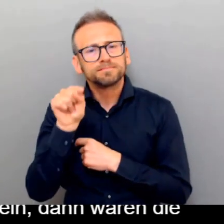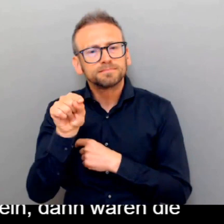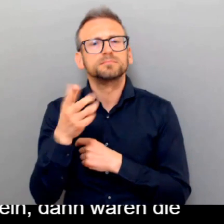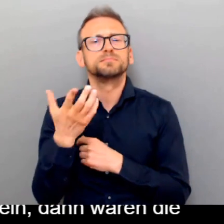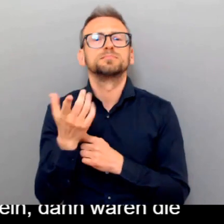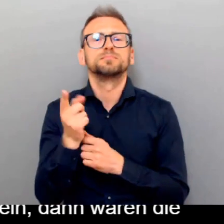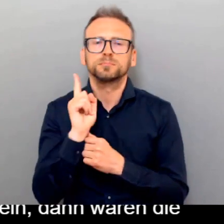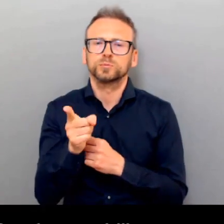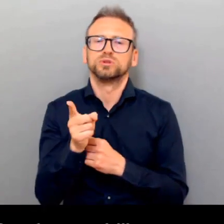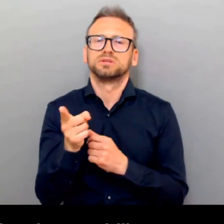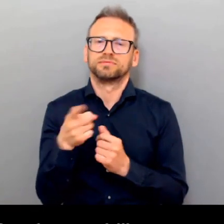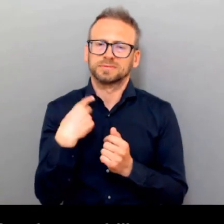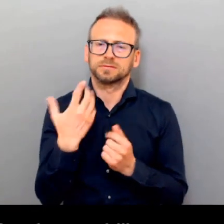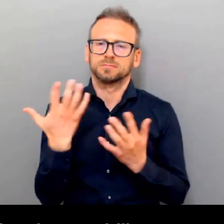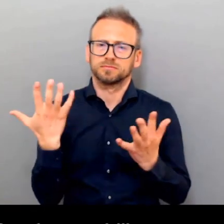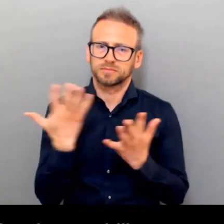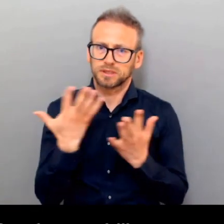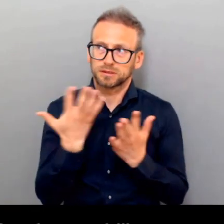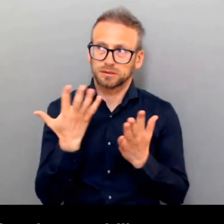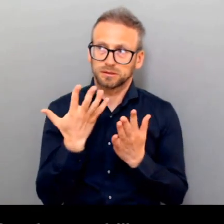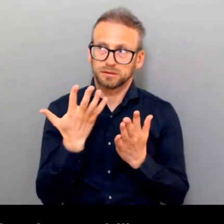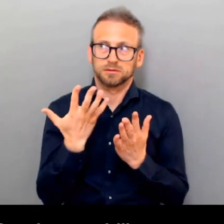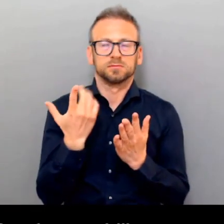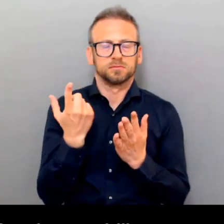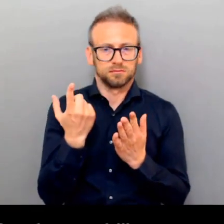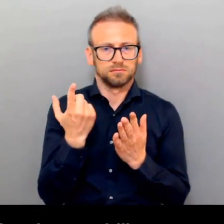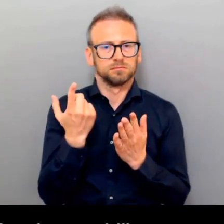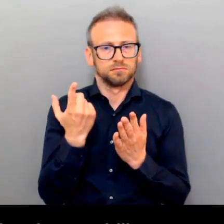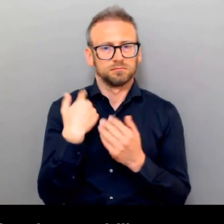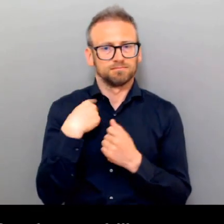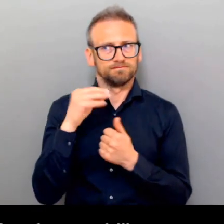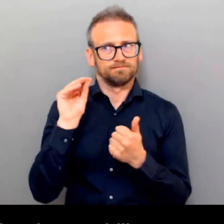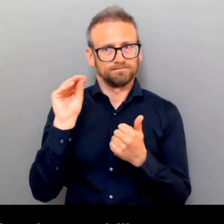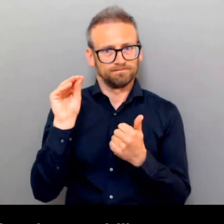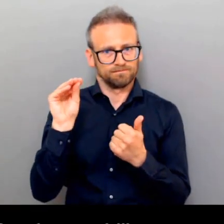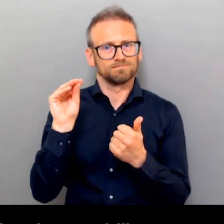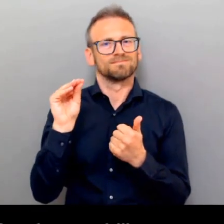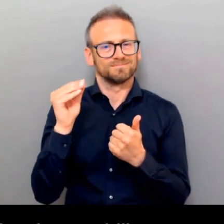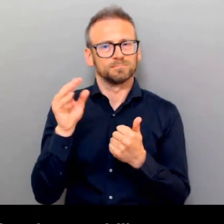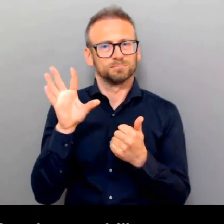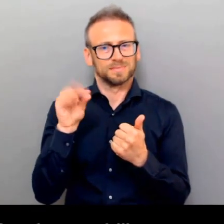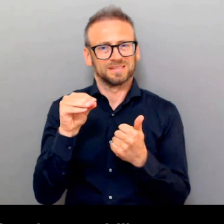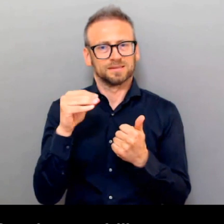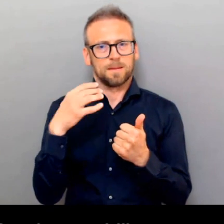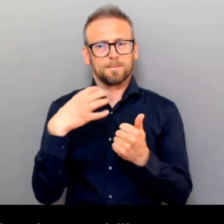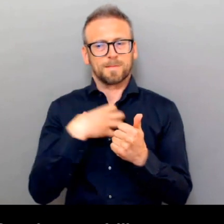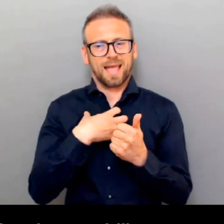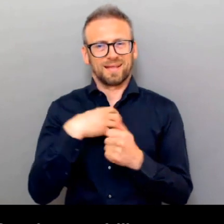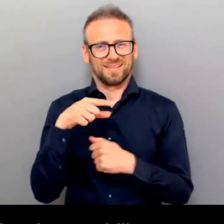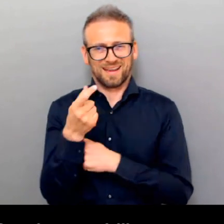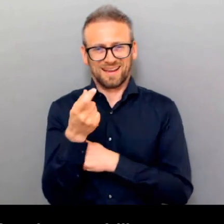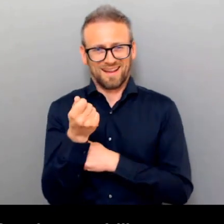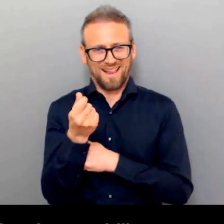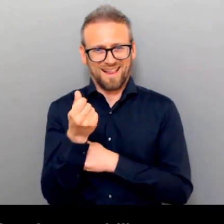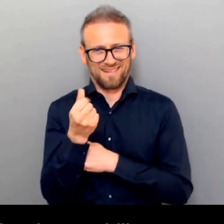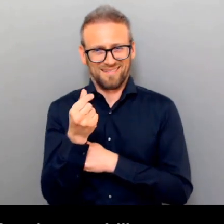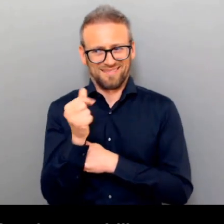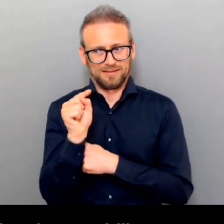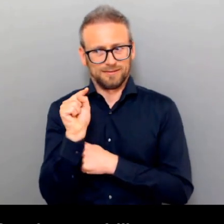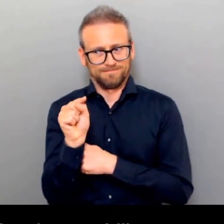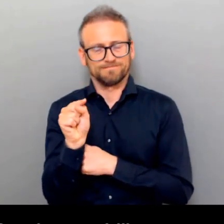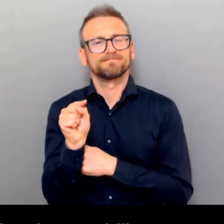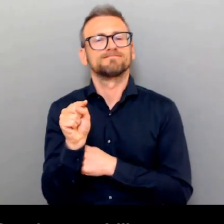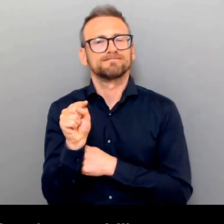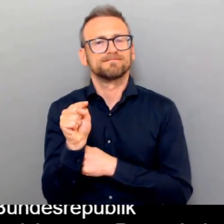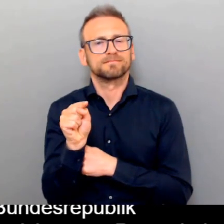genügend Finanzspanne, das, was wir angekündigt haben, auch an Bürgschaften und so weiter, auf absehbare Zeit